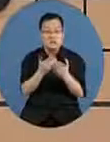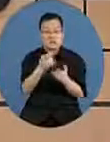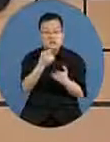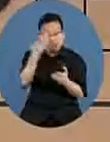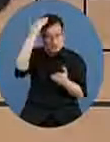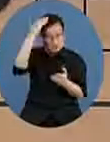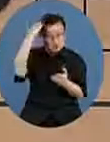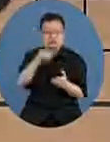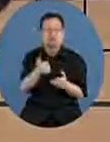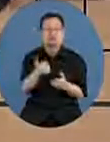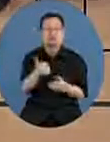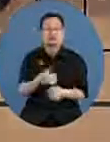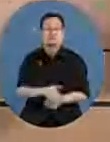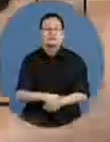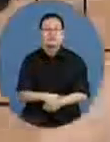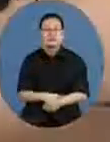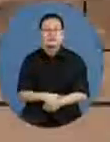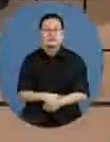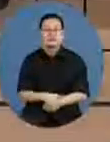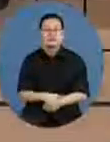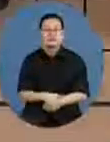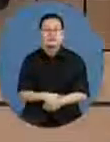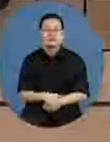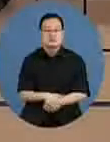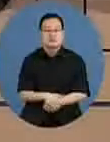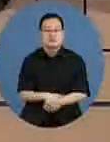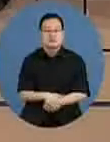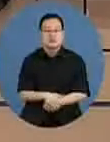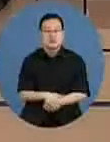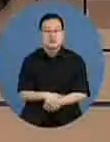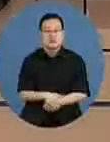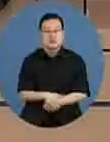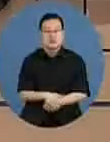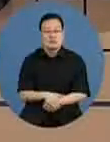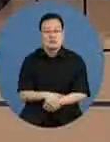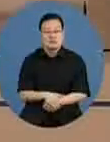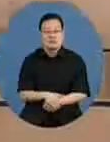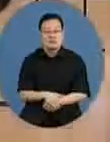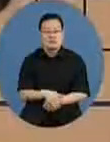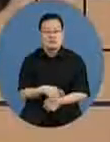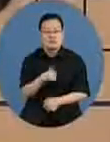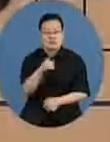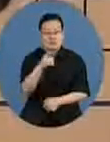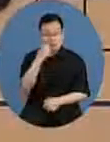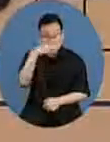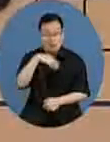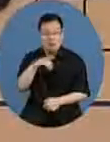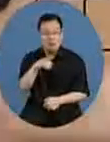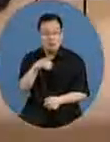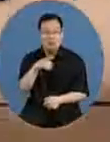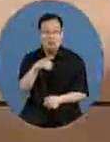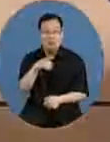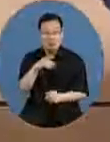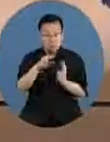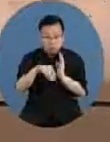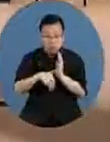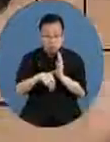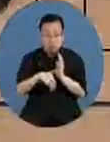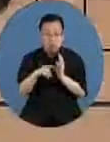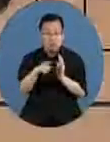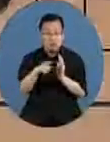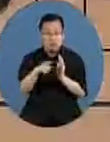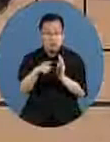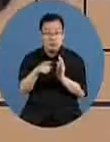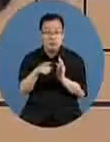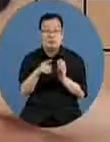모습이죠. 자, 그렇다고 한 칸을 뛰질 않고 민다고 해도요. 이것은 자,